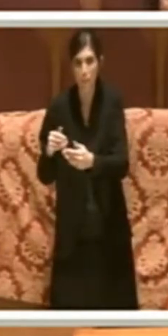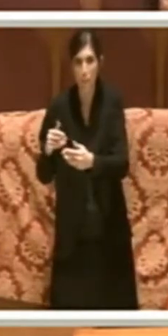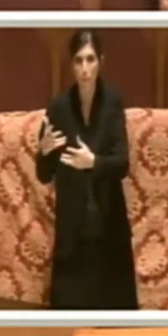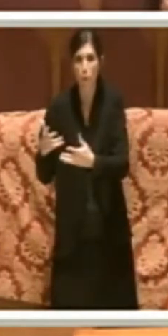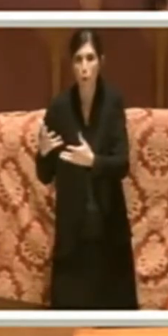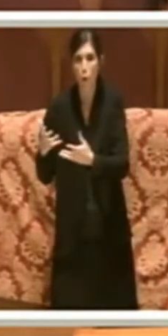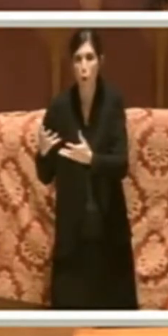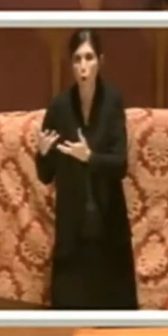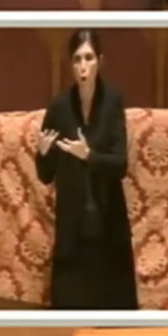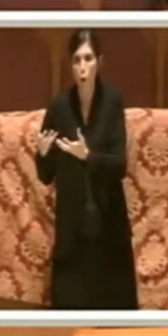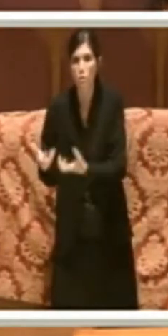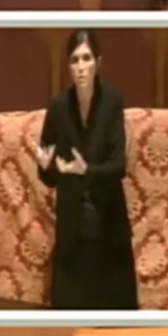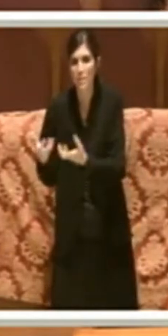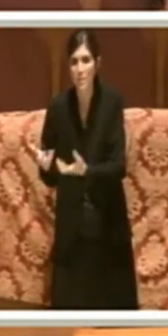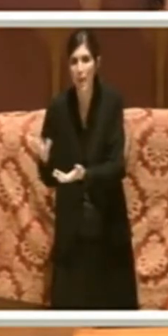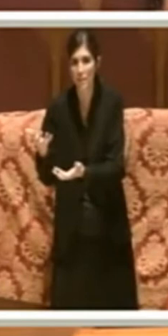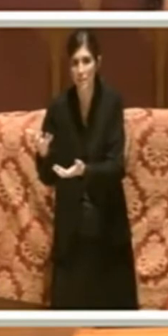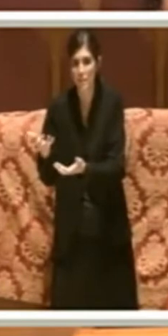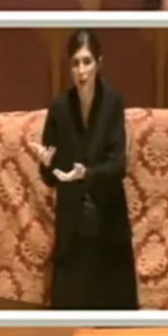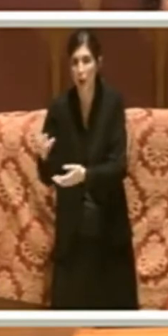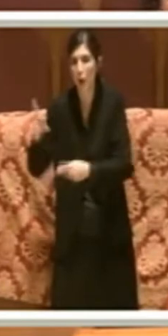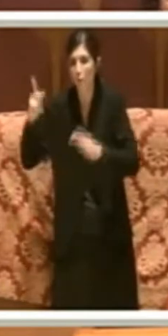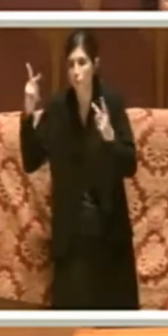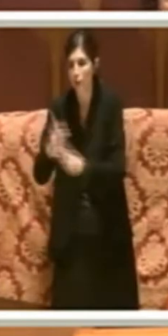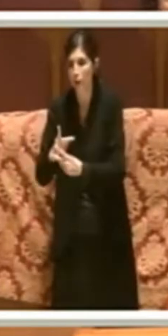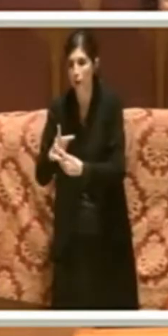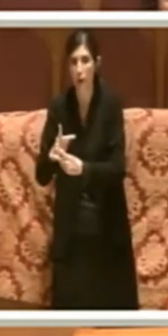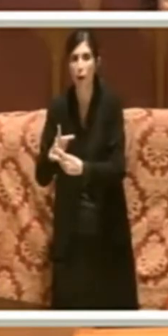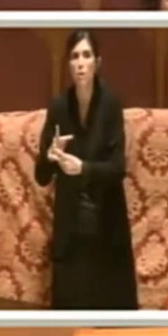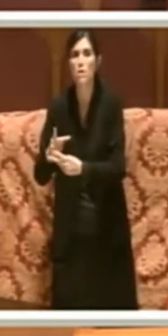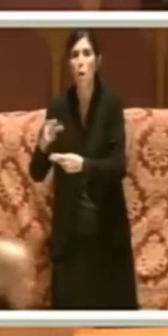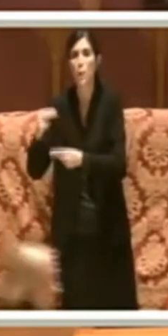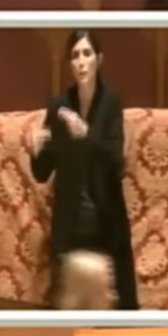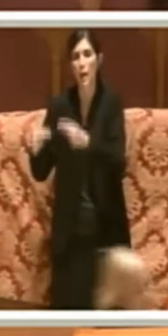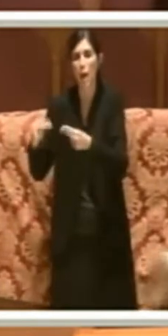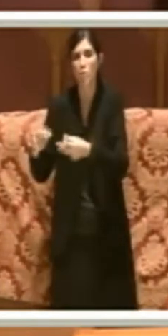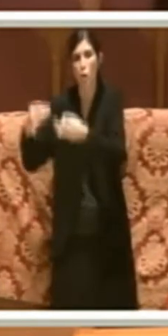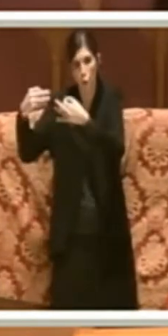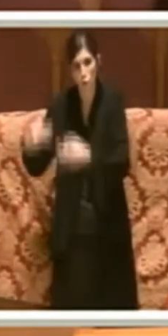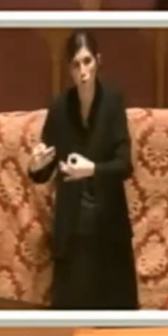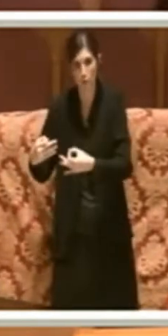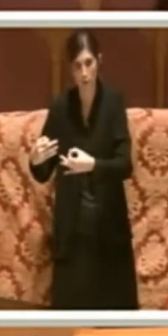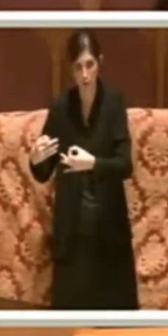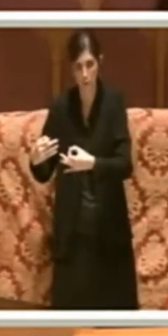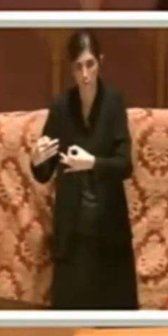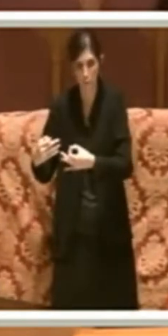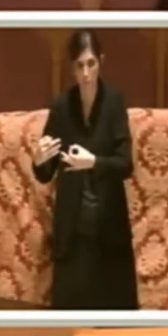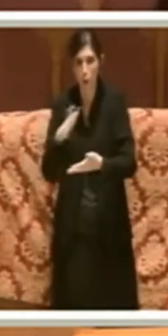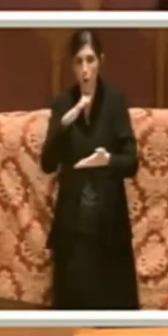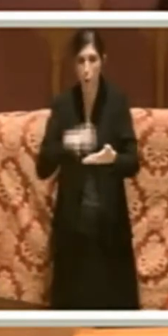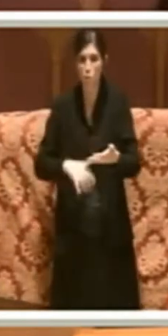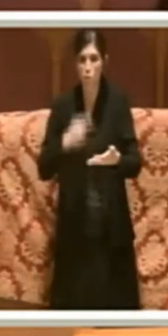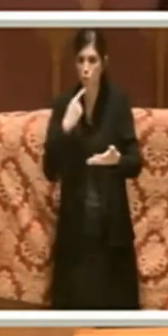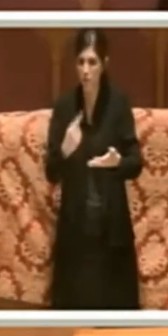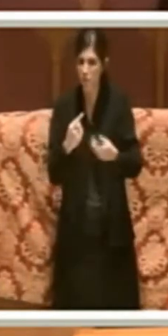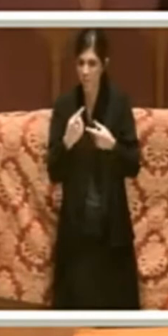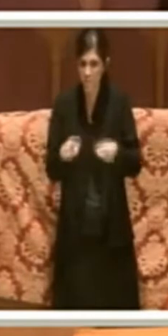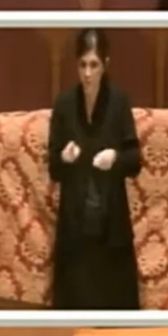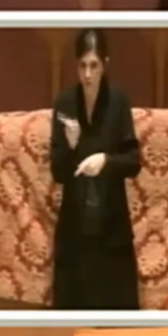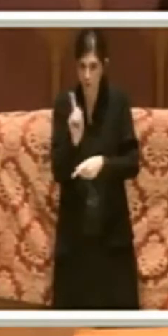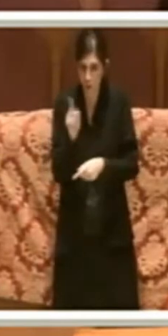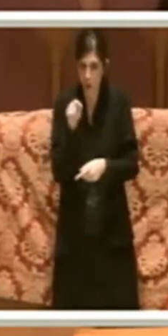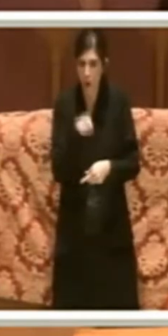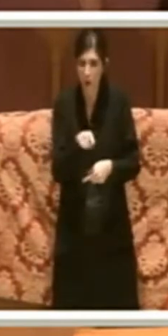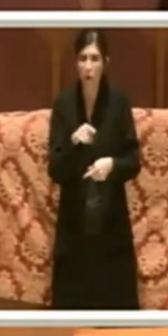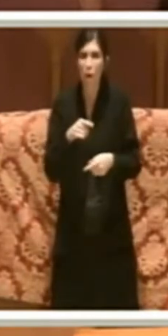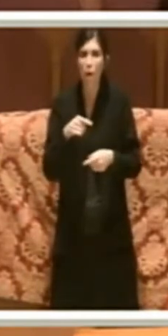consistenza del consolidato. Non ci sta dicendo nulla di diverso. Ci dice: dovete tendere a quel